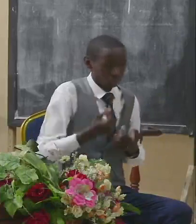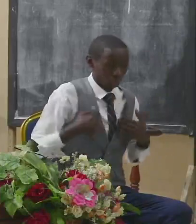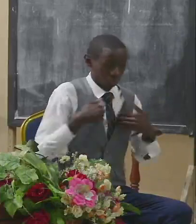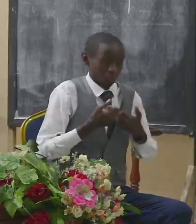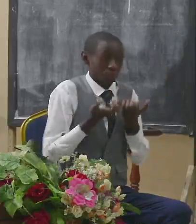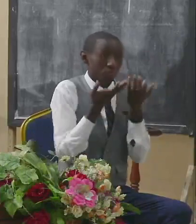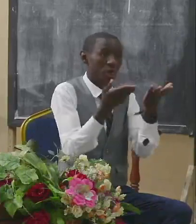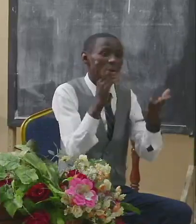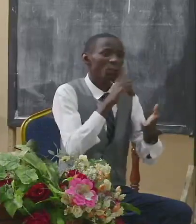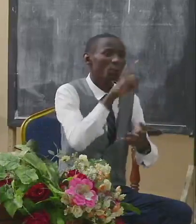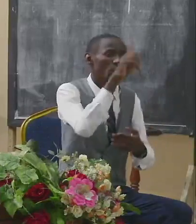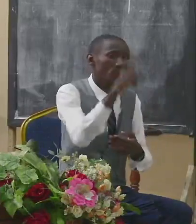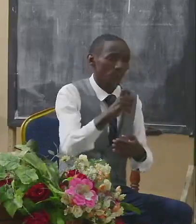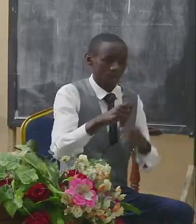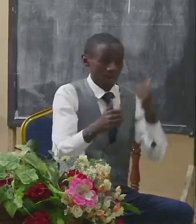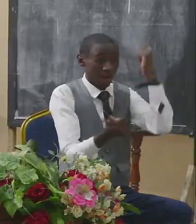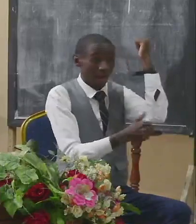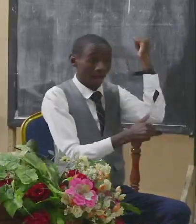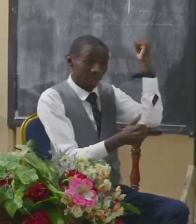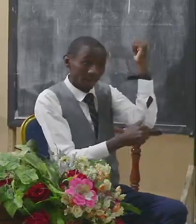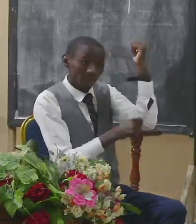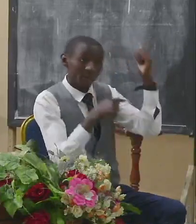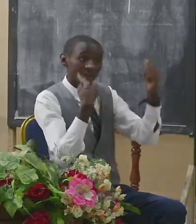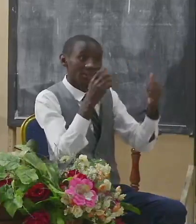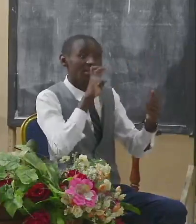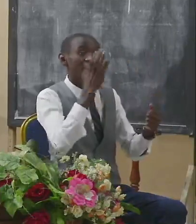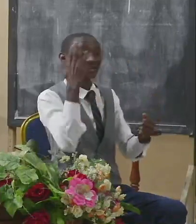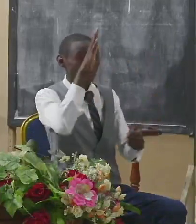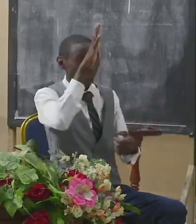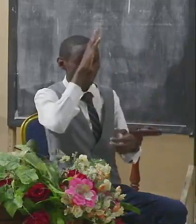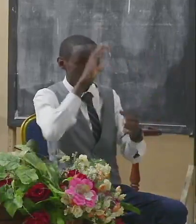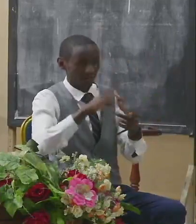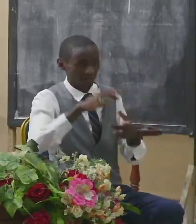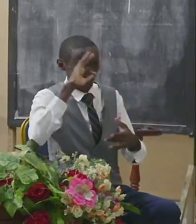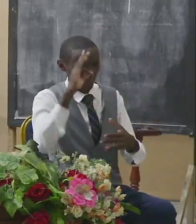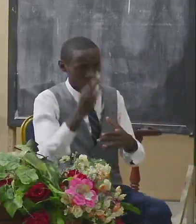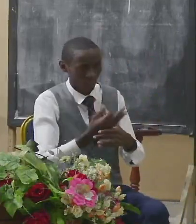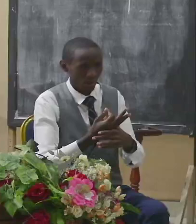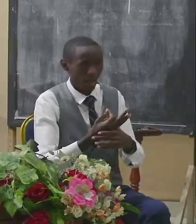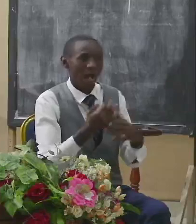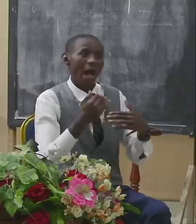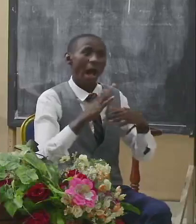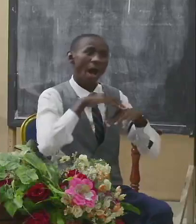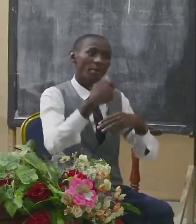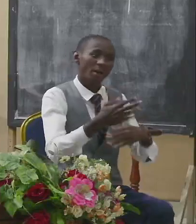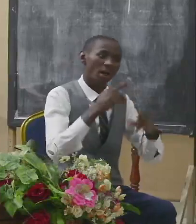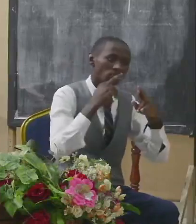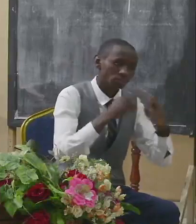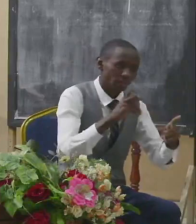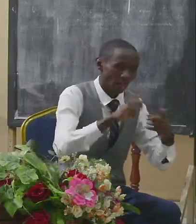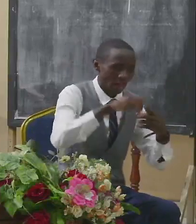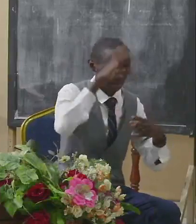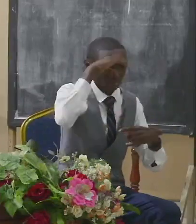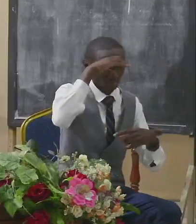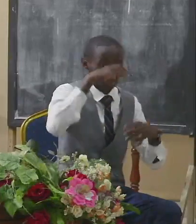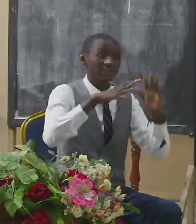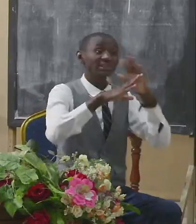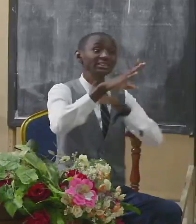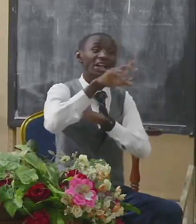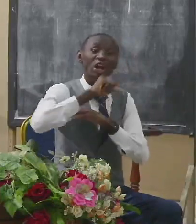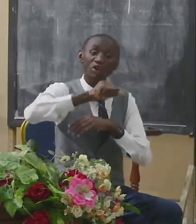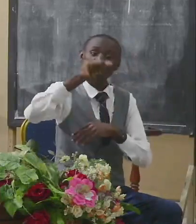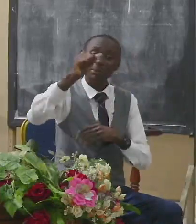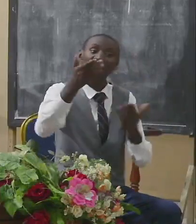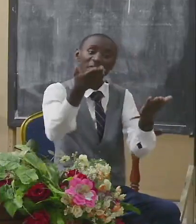wapi? Abraham. Qui était le père de la foi? Ambaye alikuwa baba wa imani. La réponse qu'il a donné. Jibu yenye alipana. Jibu.